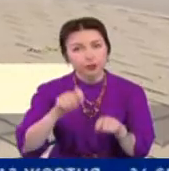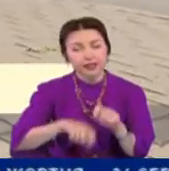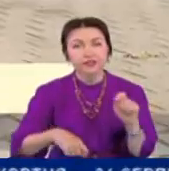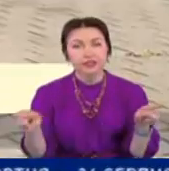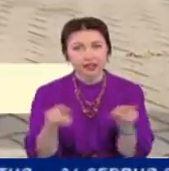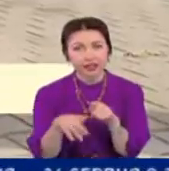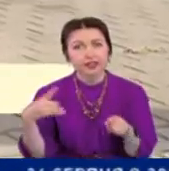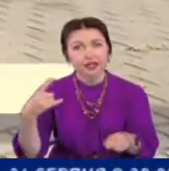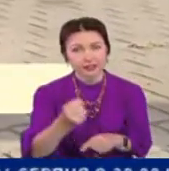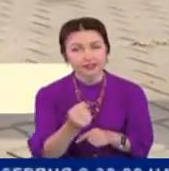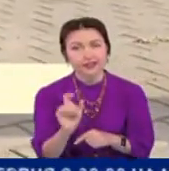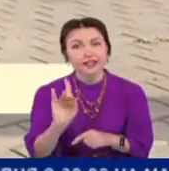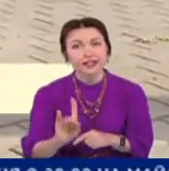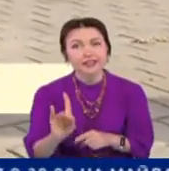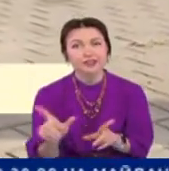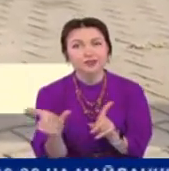таке таксі?